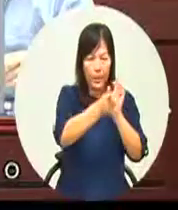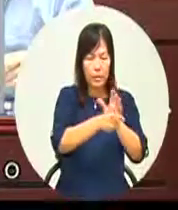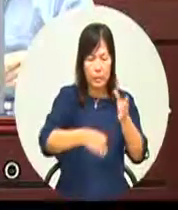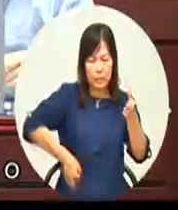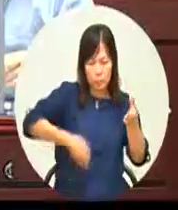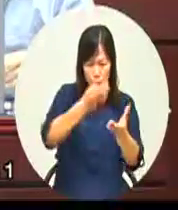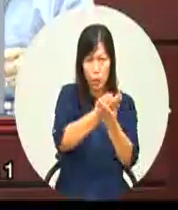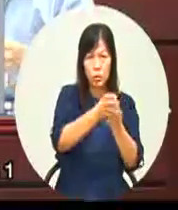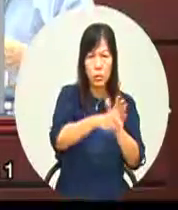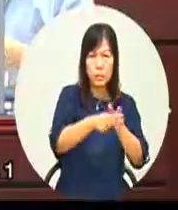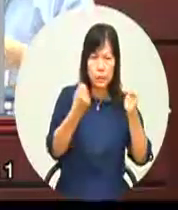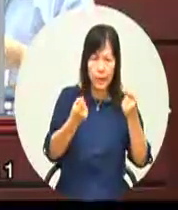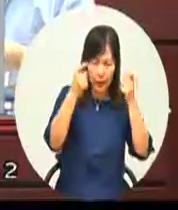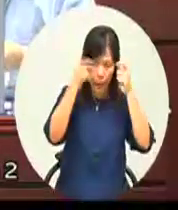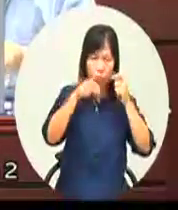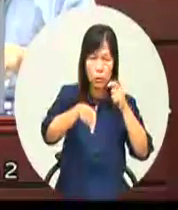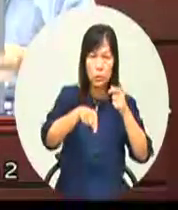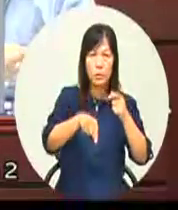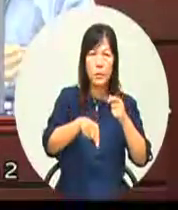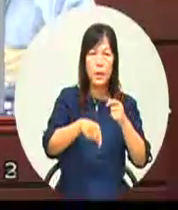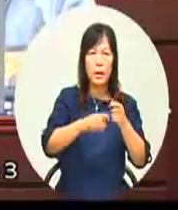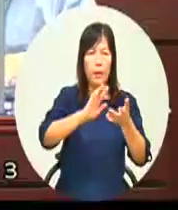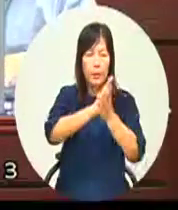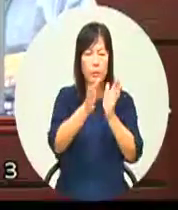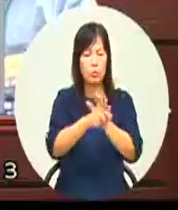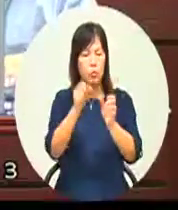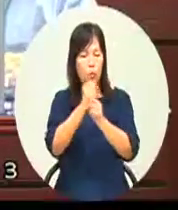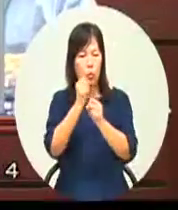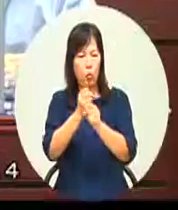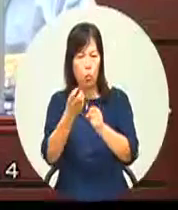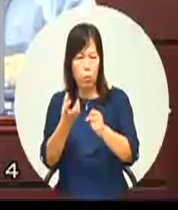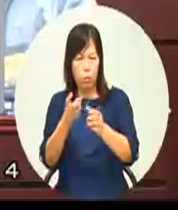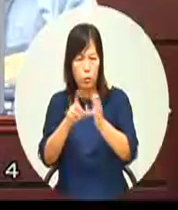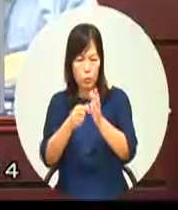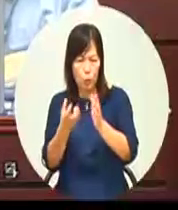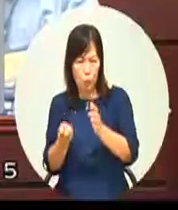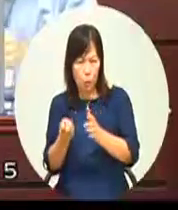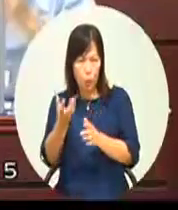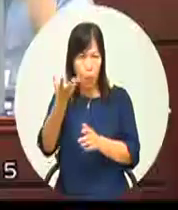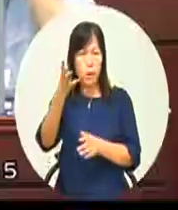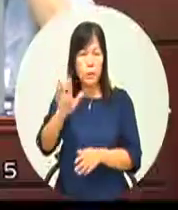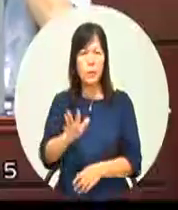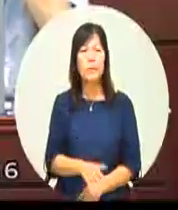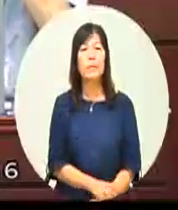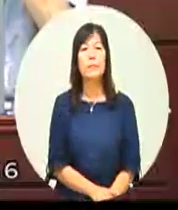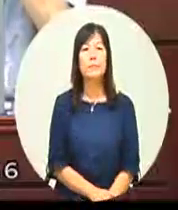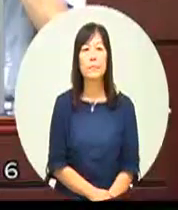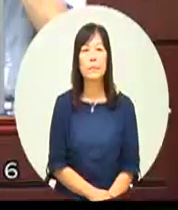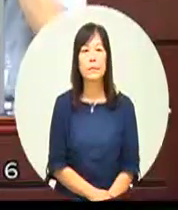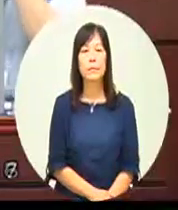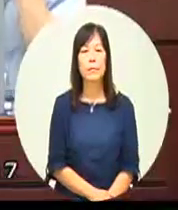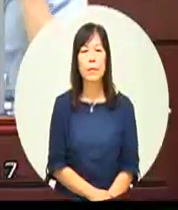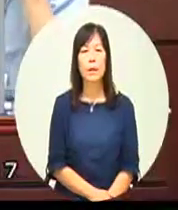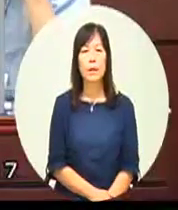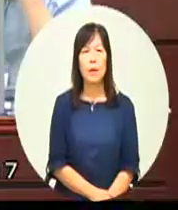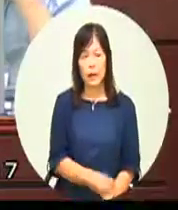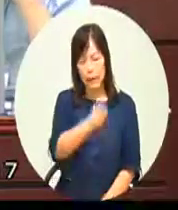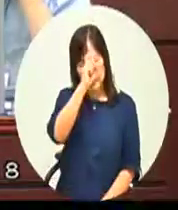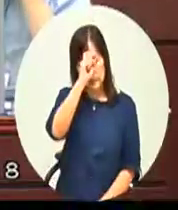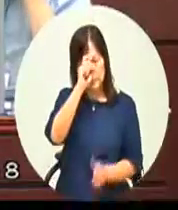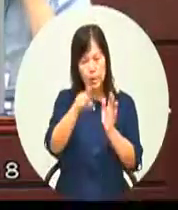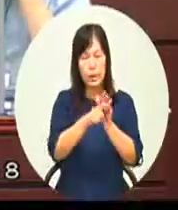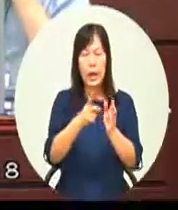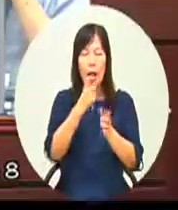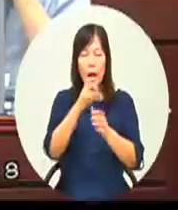案在高雄，那同时呢可以创造很多就业的机会。那当然呢，最主要的目的是希望能够提供我们绿色